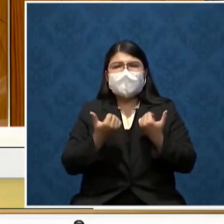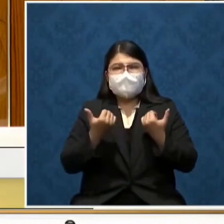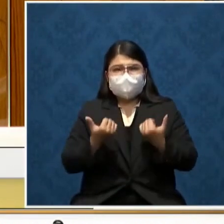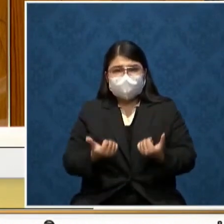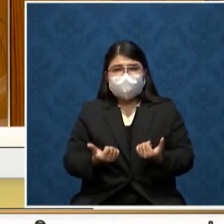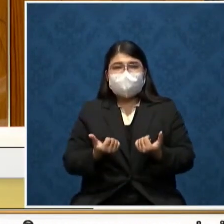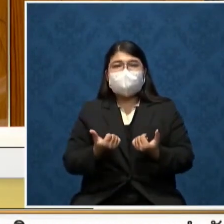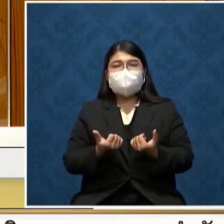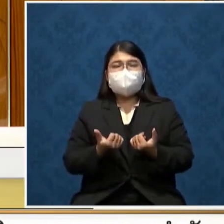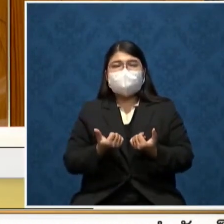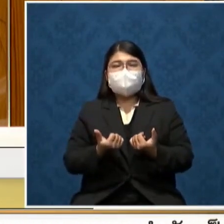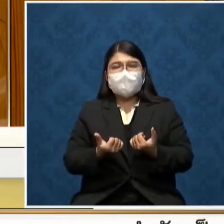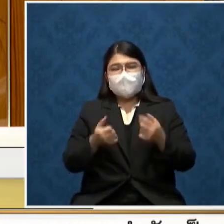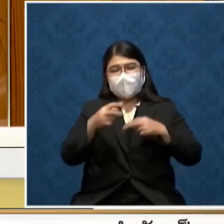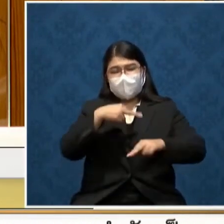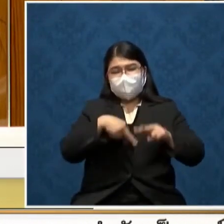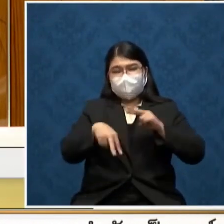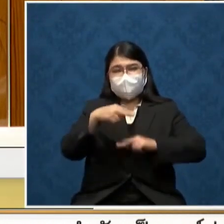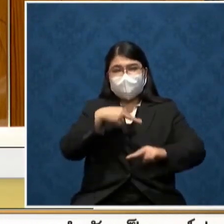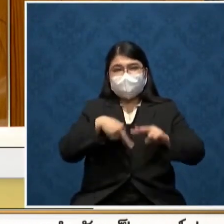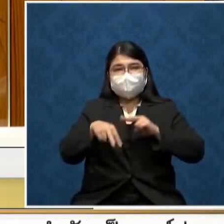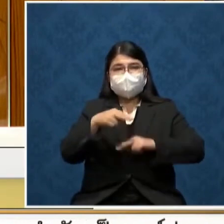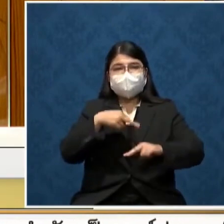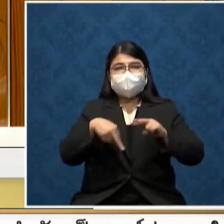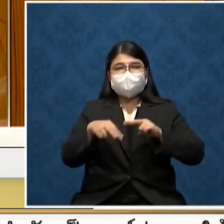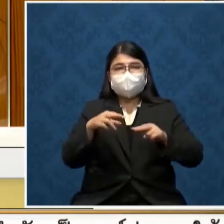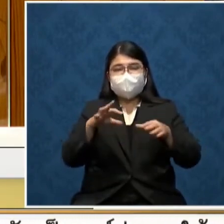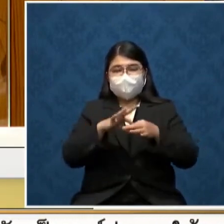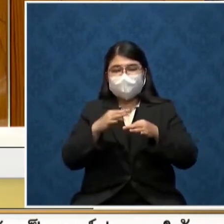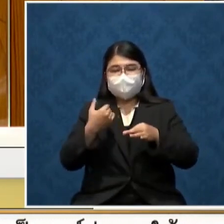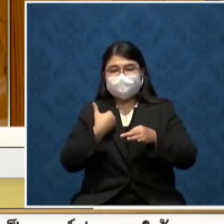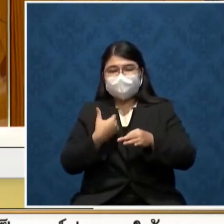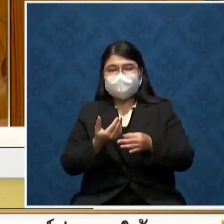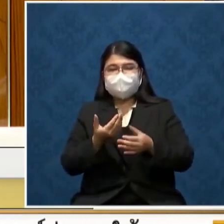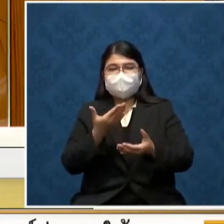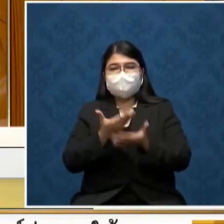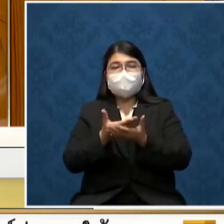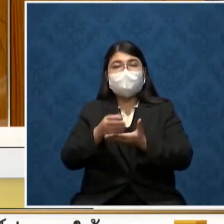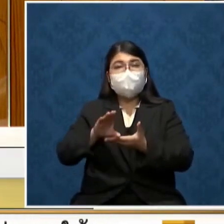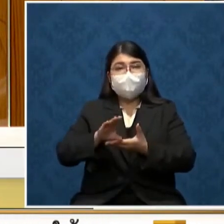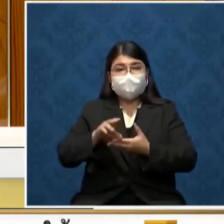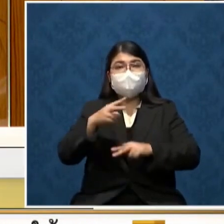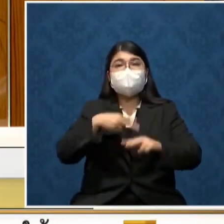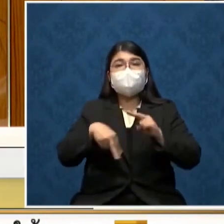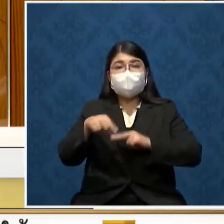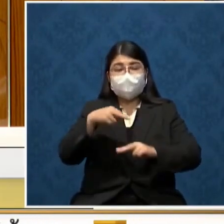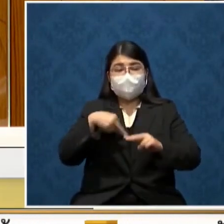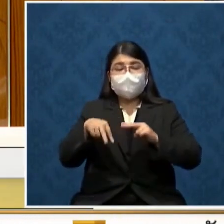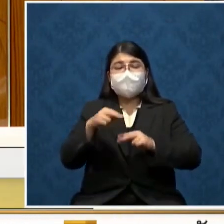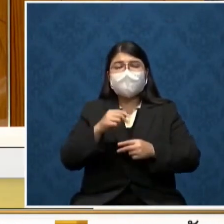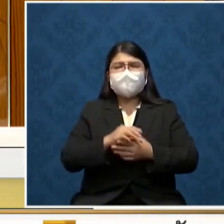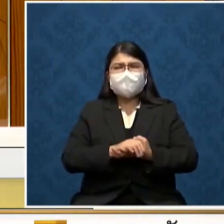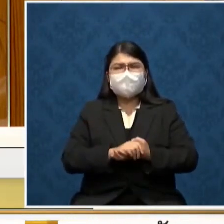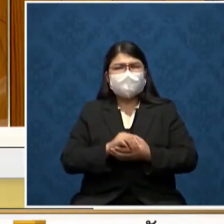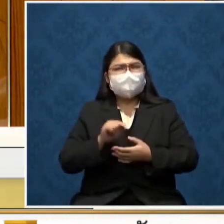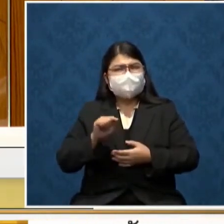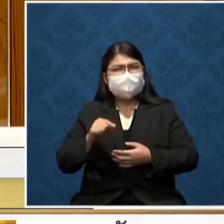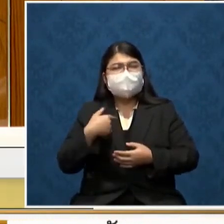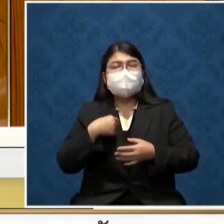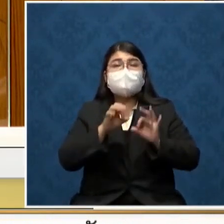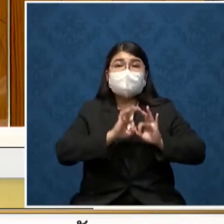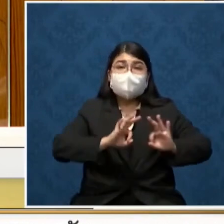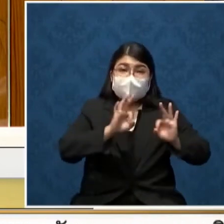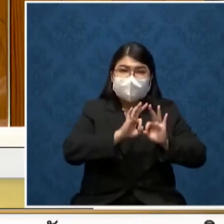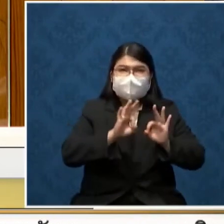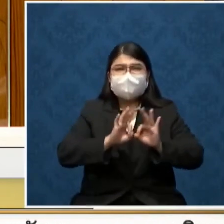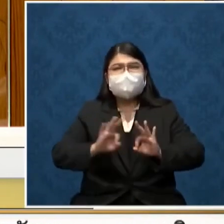ได้ตรวจสอบนะครับหน่วยรับงบประมาณที่ได้ของบประมาณมานะครับอันไหนที่มีความจำเป็นเร่